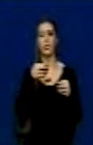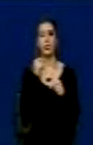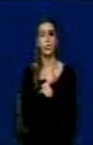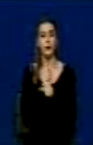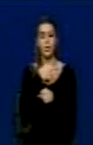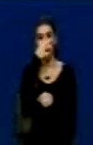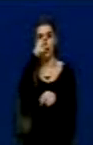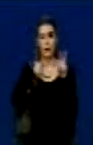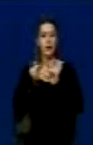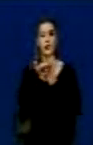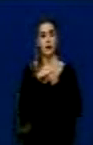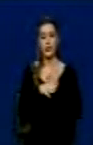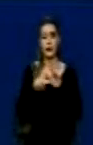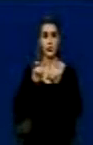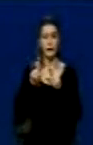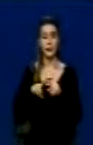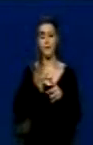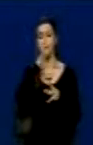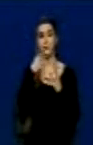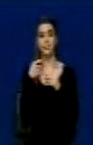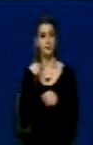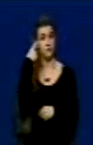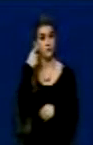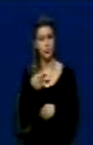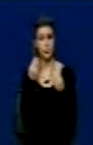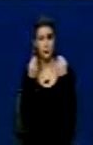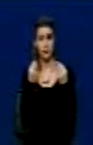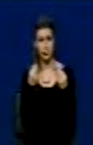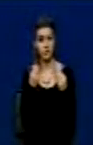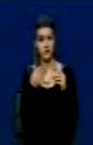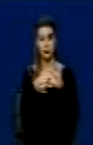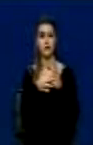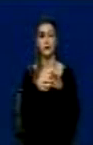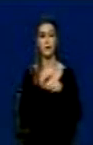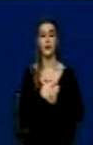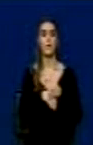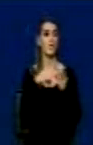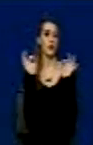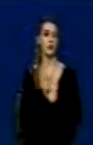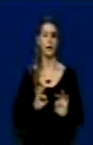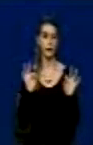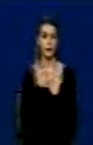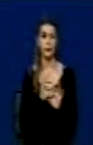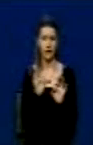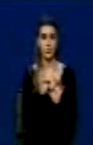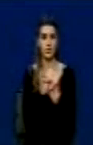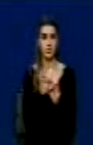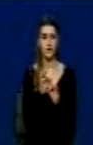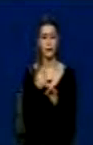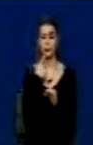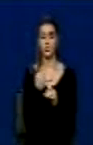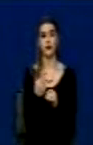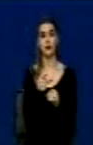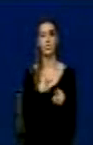konkrete e zbatimit ligjeve, këto nuk më duken që janë as pak në një nivel të kënaqshëm, apo më mirë të